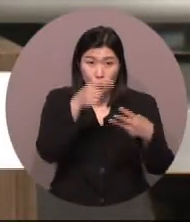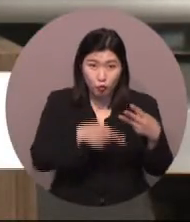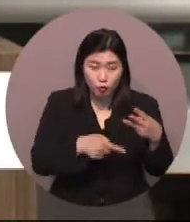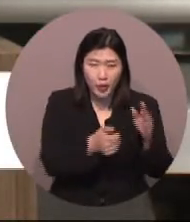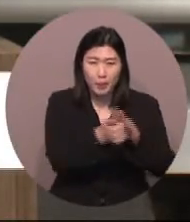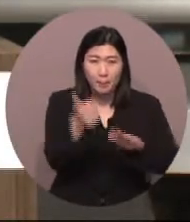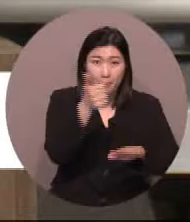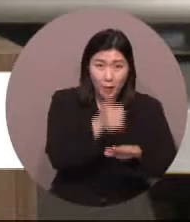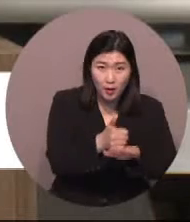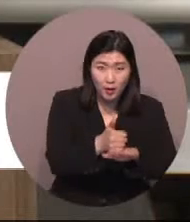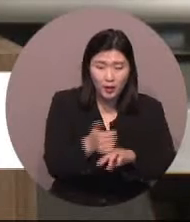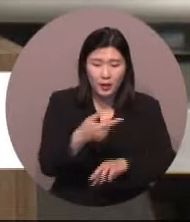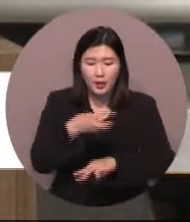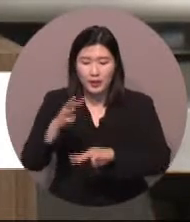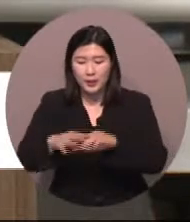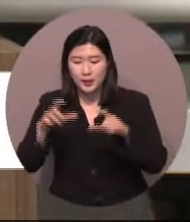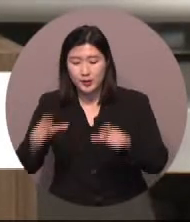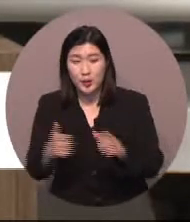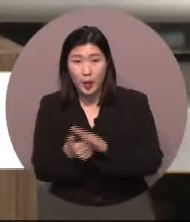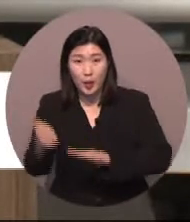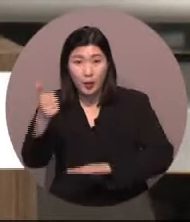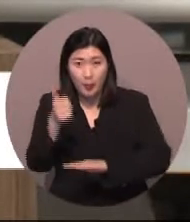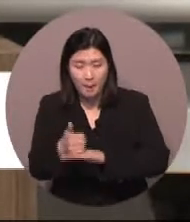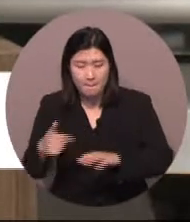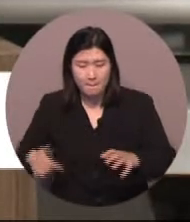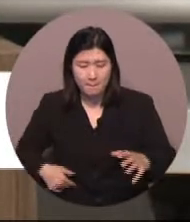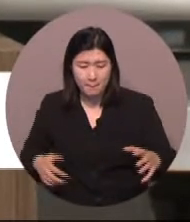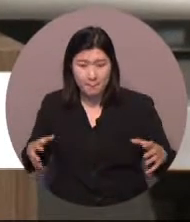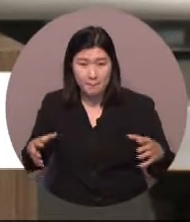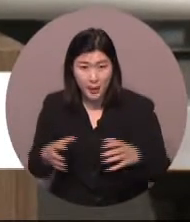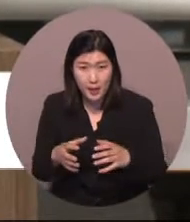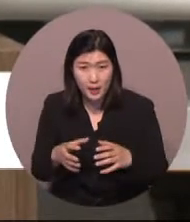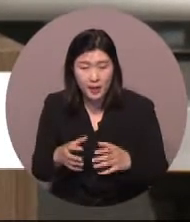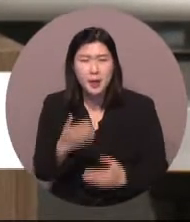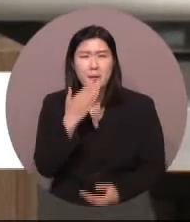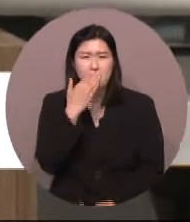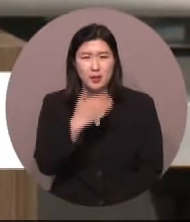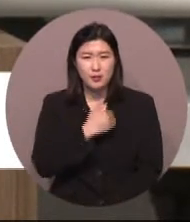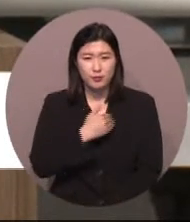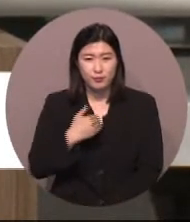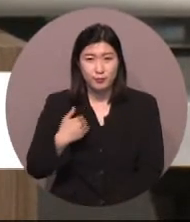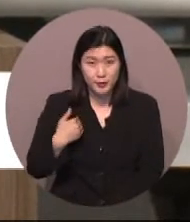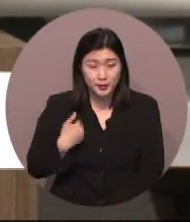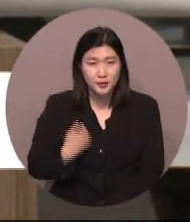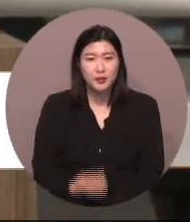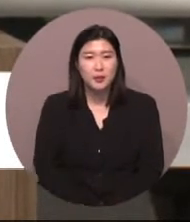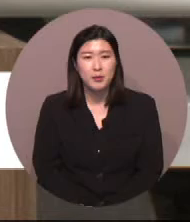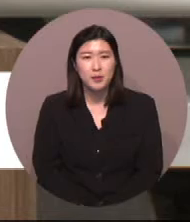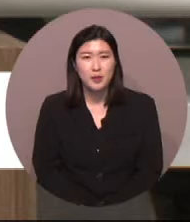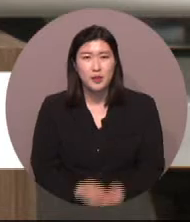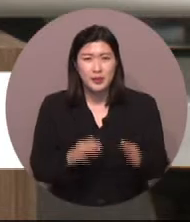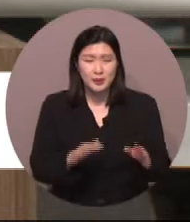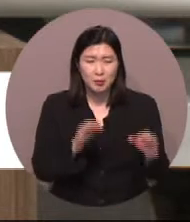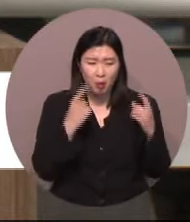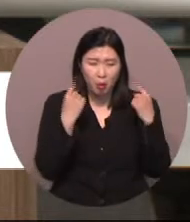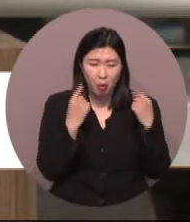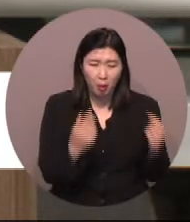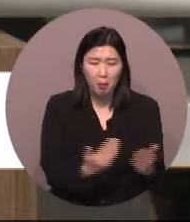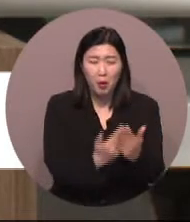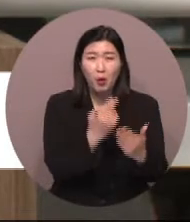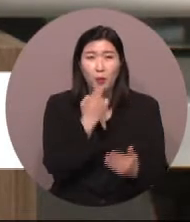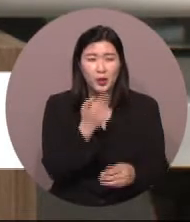성공과 대전 성공을 향한 승리의 길입니다. 무능과 실정의 대전